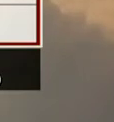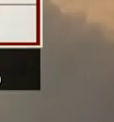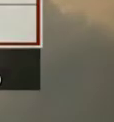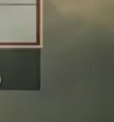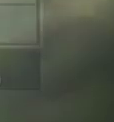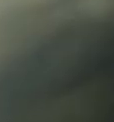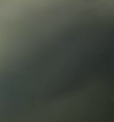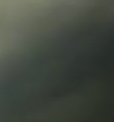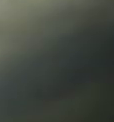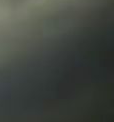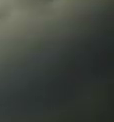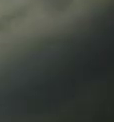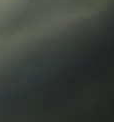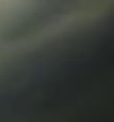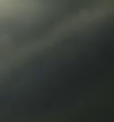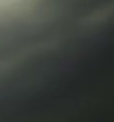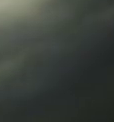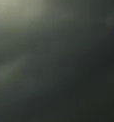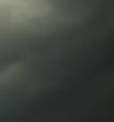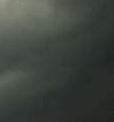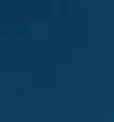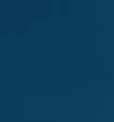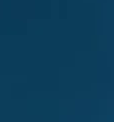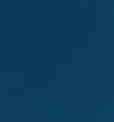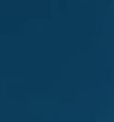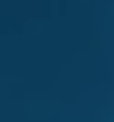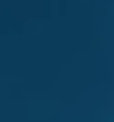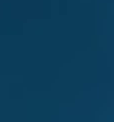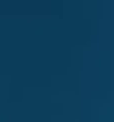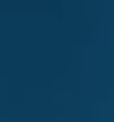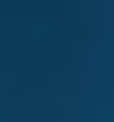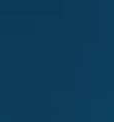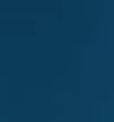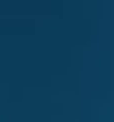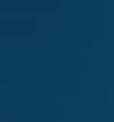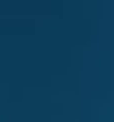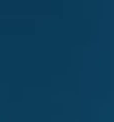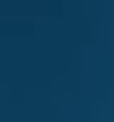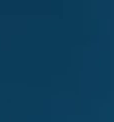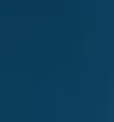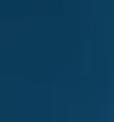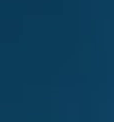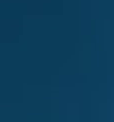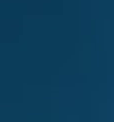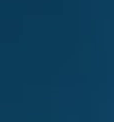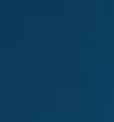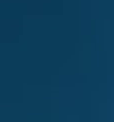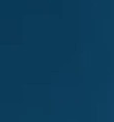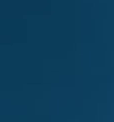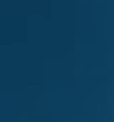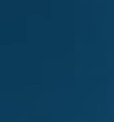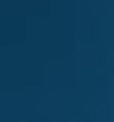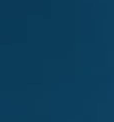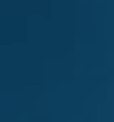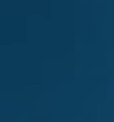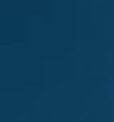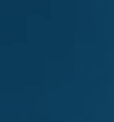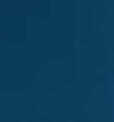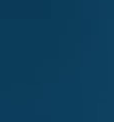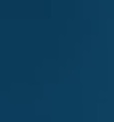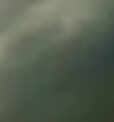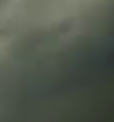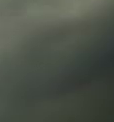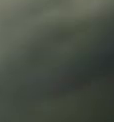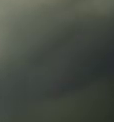At posibleng muli itong umabot sa 41 to 42 degrees Celsius ngayong weekend, pero maaari rin magkaroon ng thunderstorm. Yan